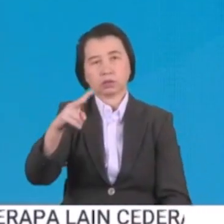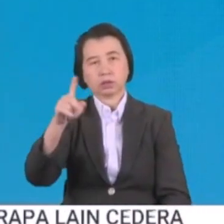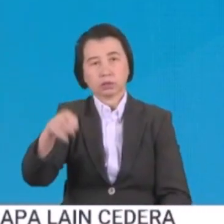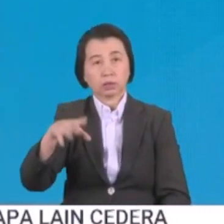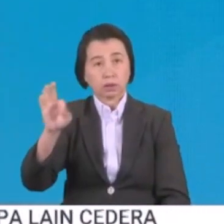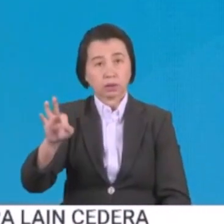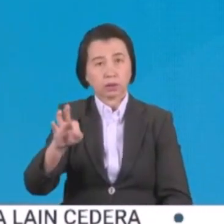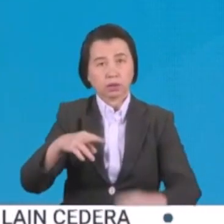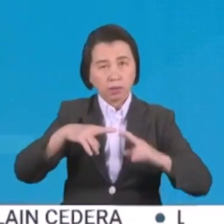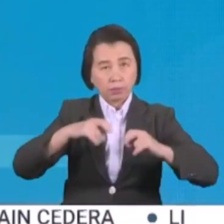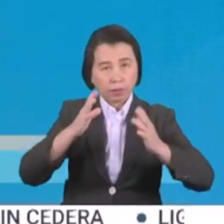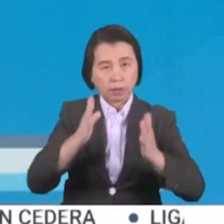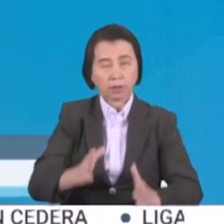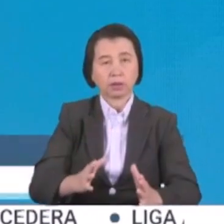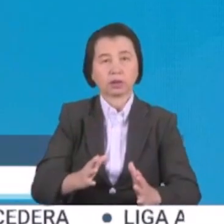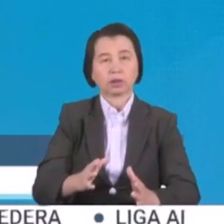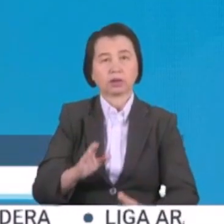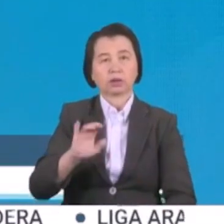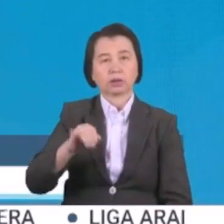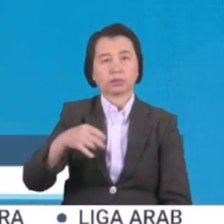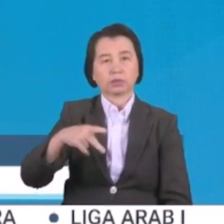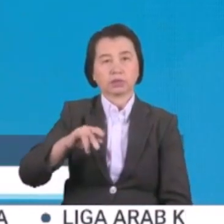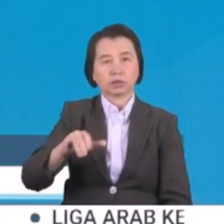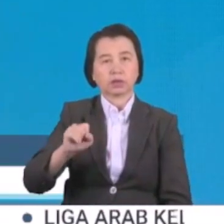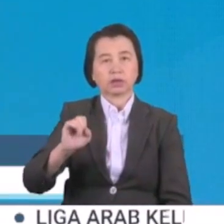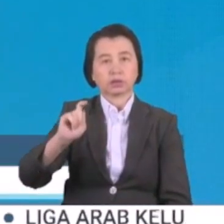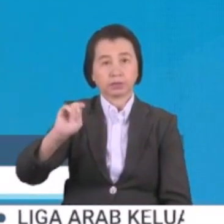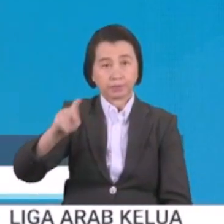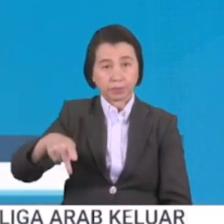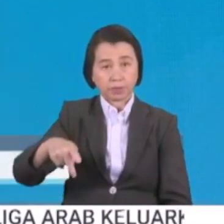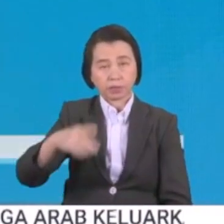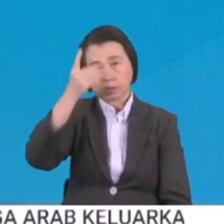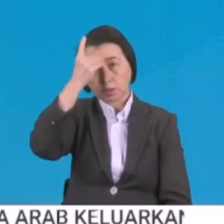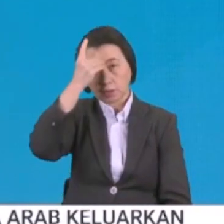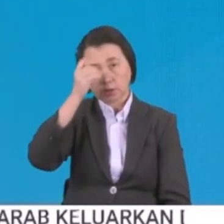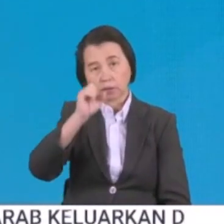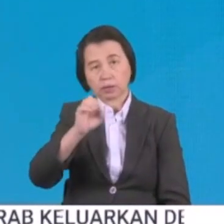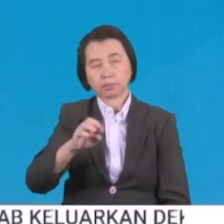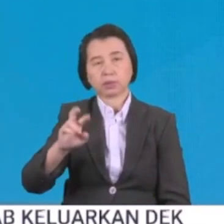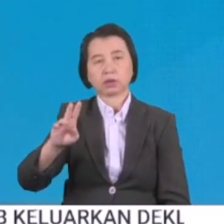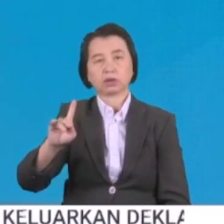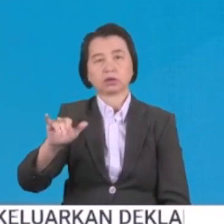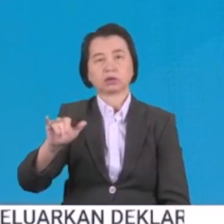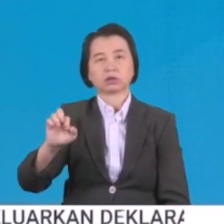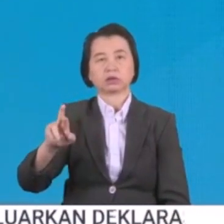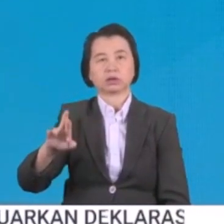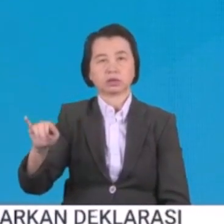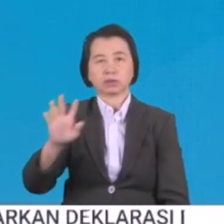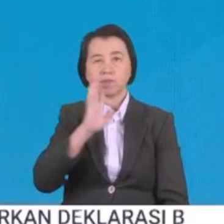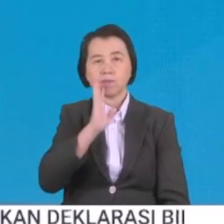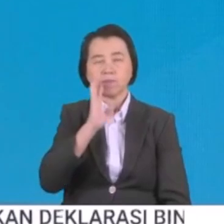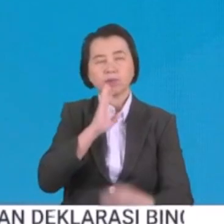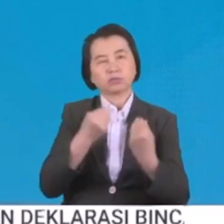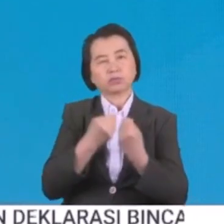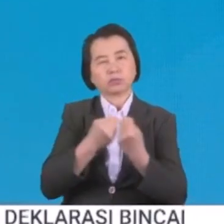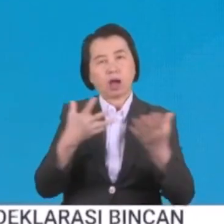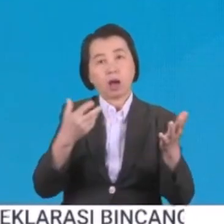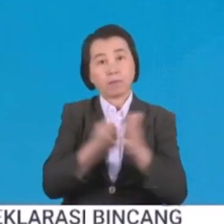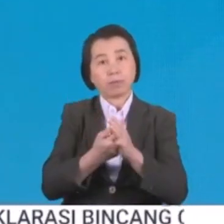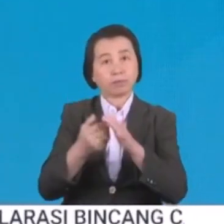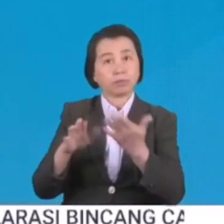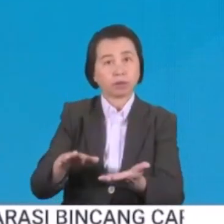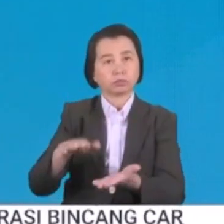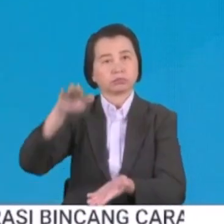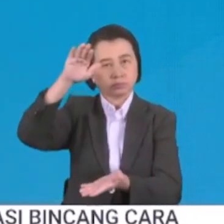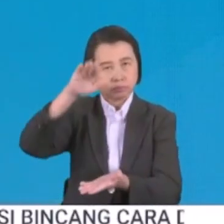Pengarah Jabatan Siasatan dan Penguatkuasaan Trafik PJSPT, Datuk Seri Muhammad Yusri Hassan Basri berkata, kadar kemalangan maut